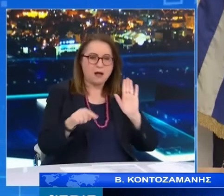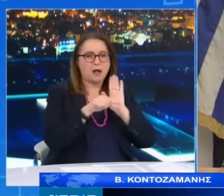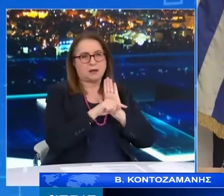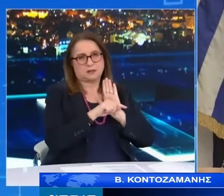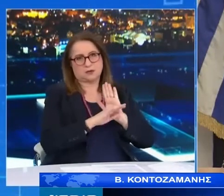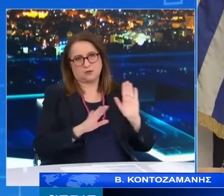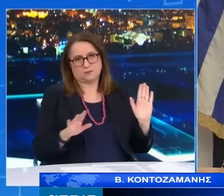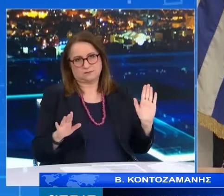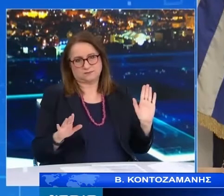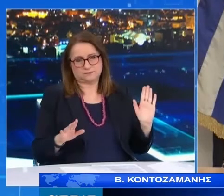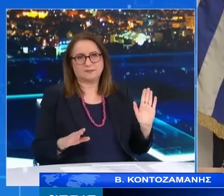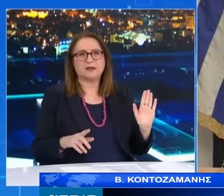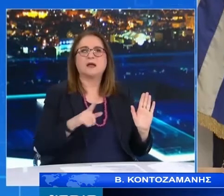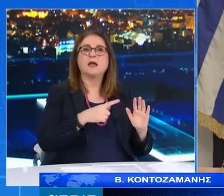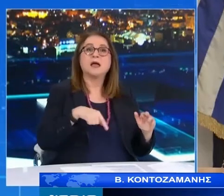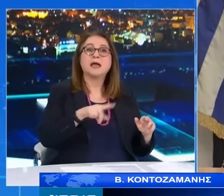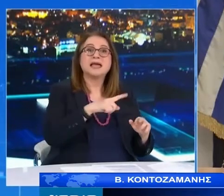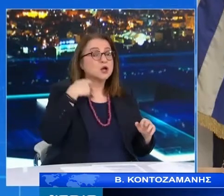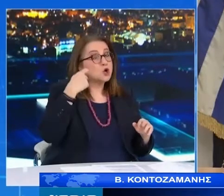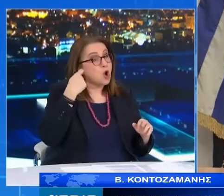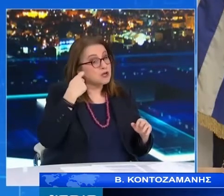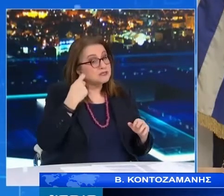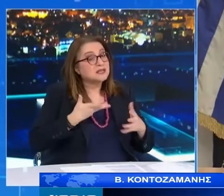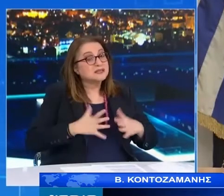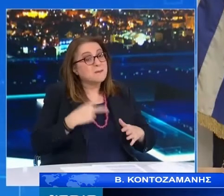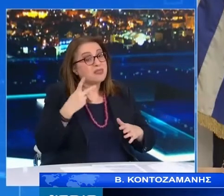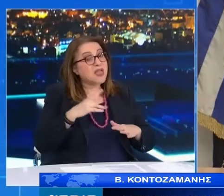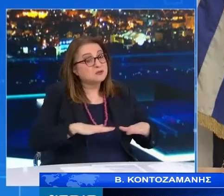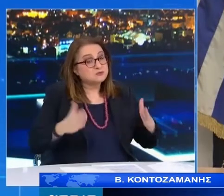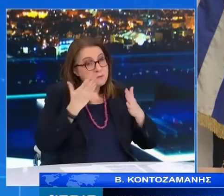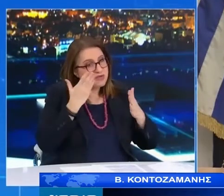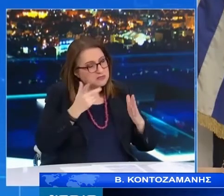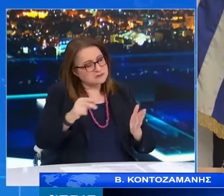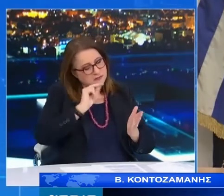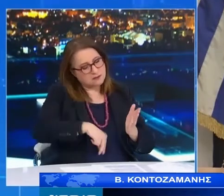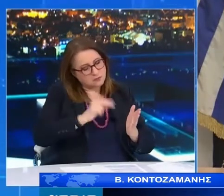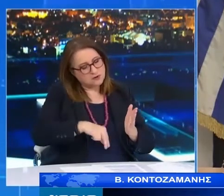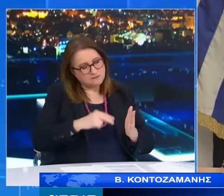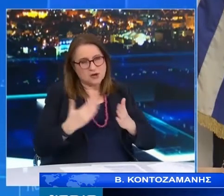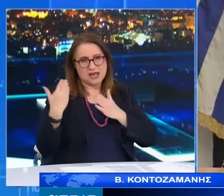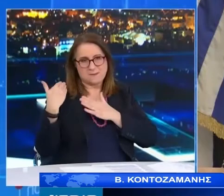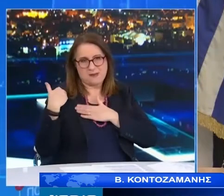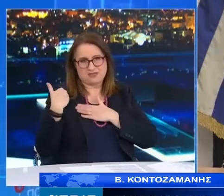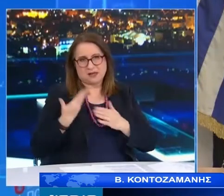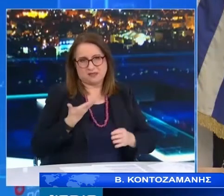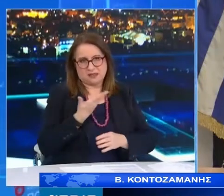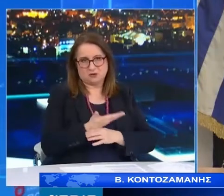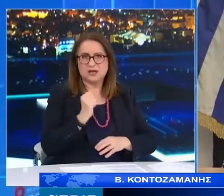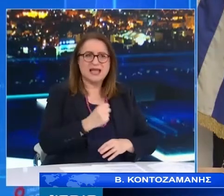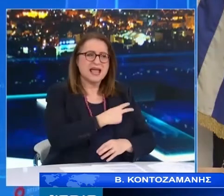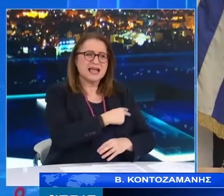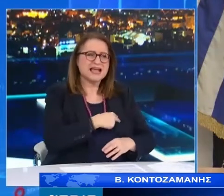τους, οι δε γονείς και κηδεμόνες για λογαριασμό των μαθητών παιδιών τους. Τα self-test θα